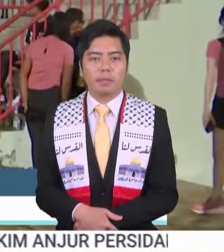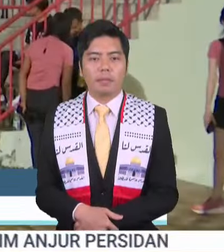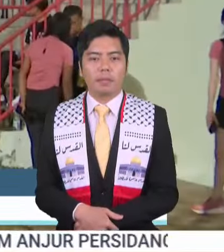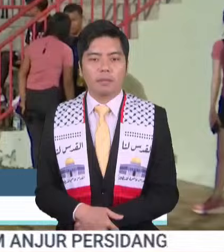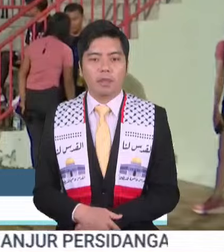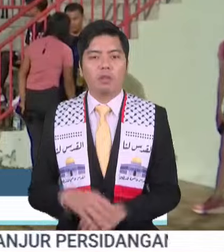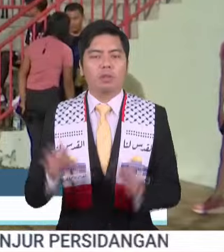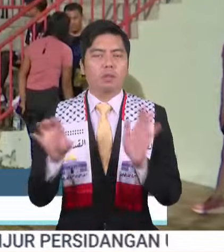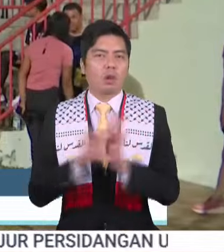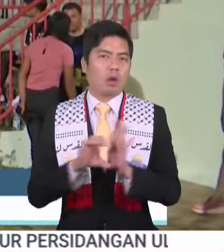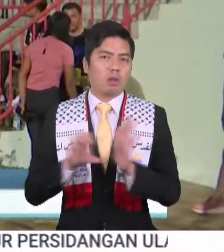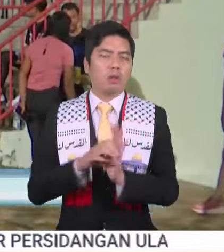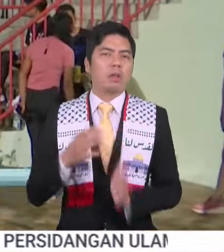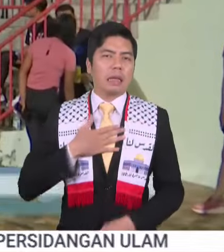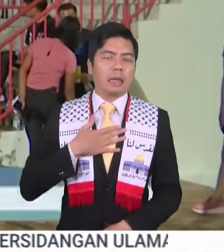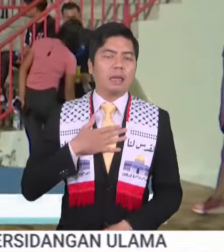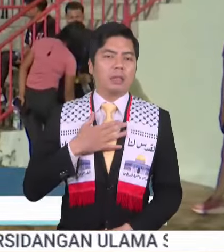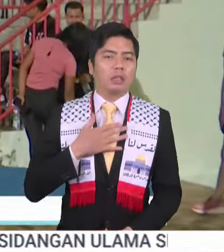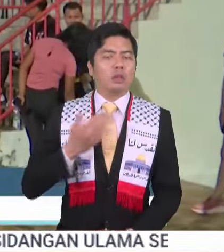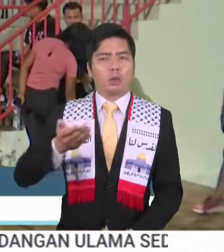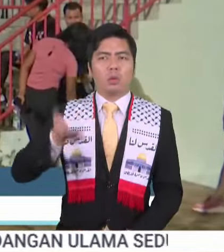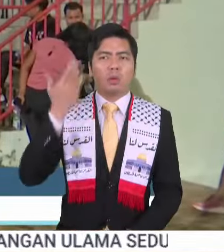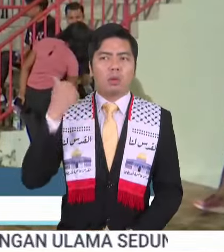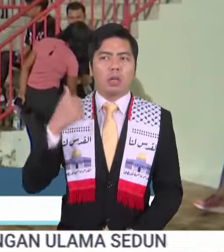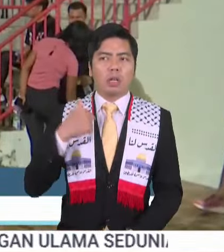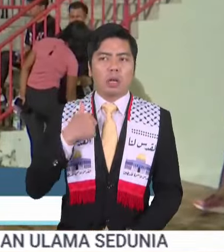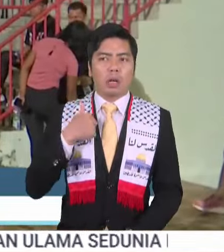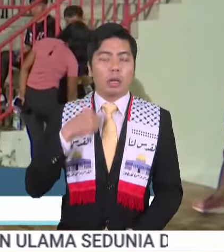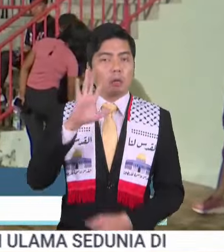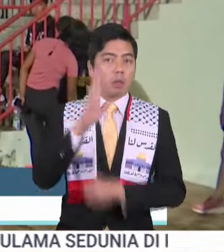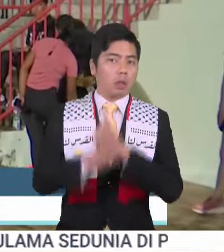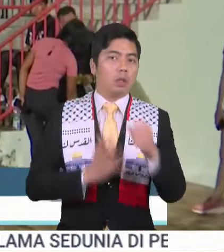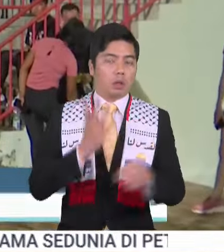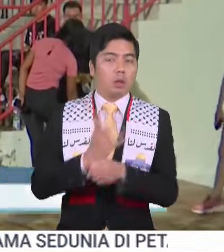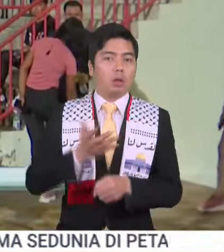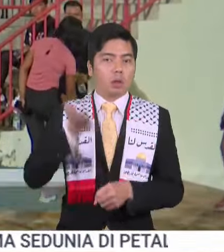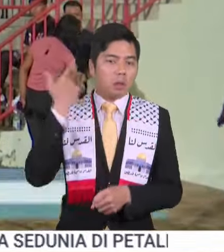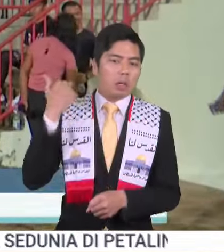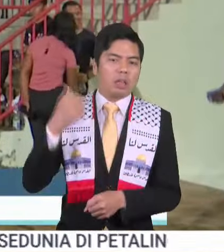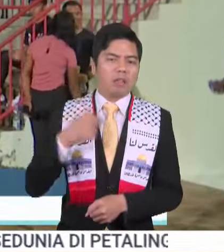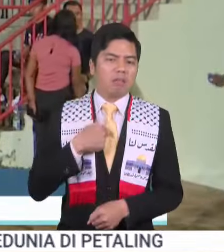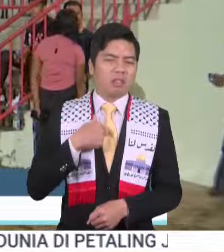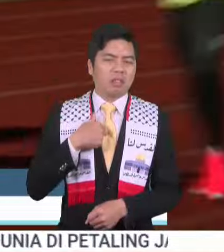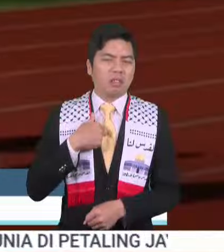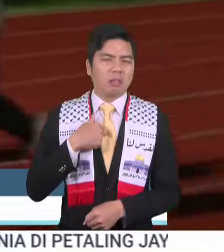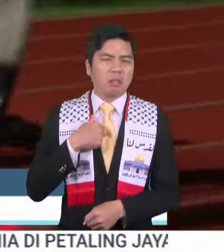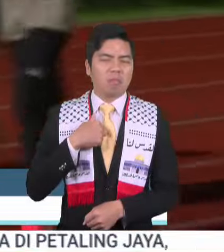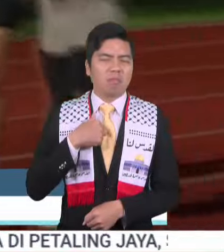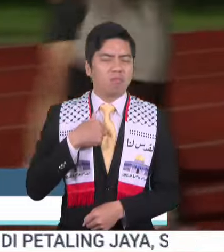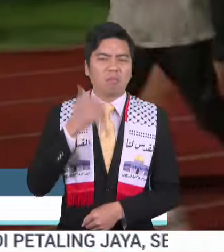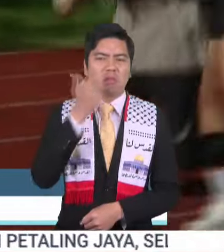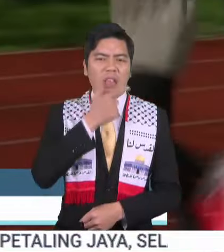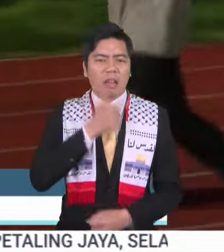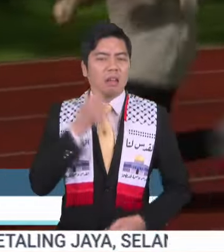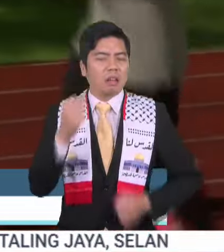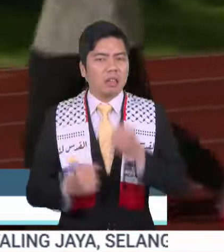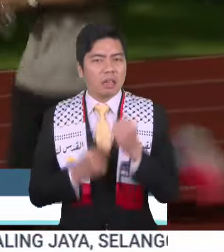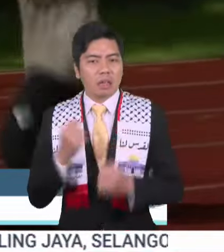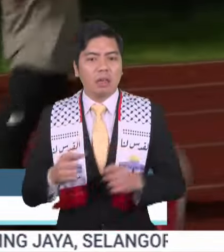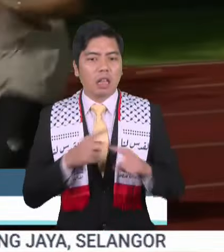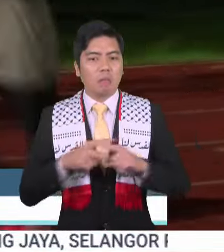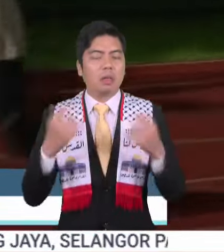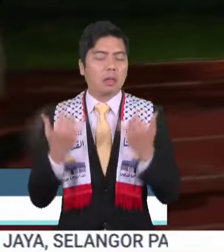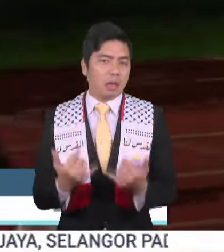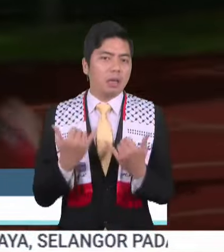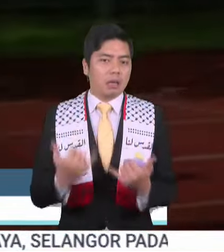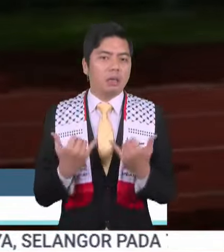Macam Haris sebelum 5 tahun lepas, Haris tak minat sangat running. Tetapi macam Haris sekarang, Haris